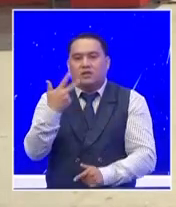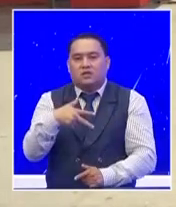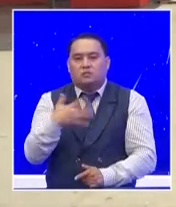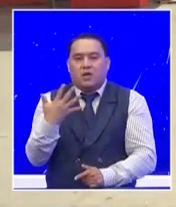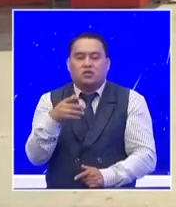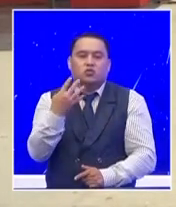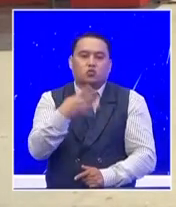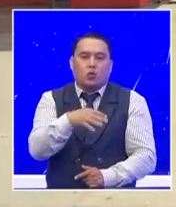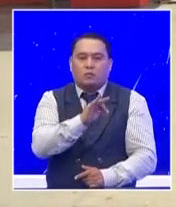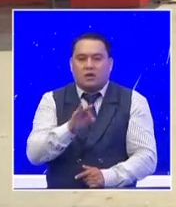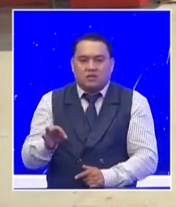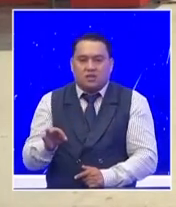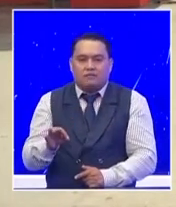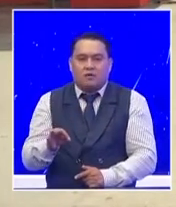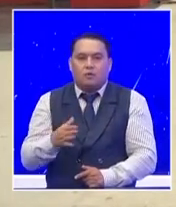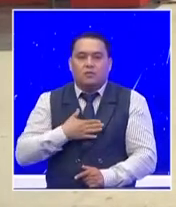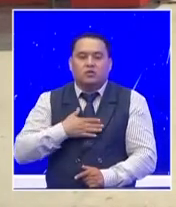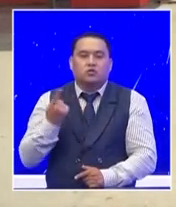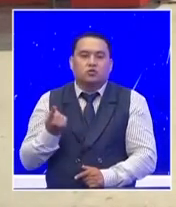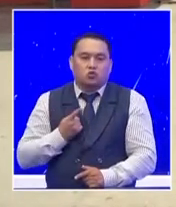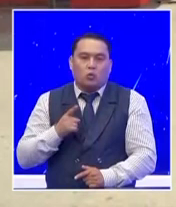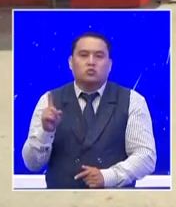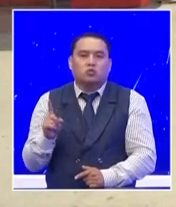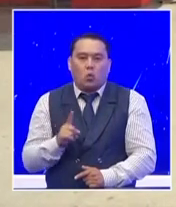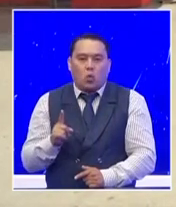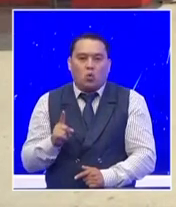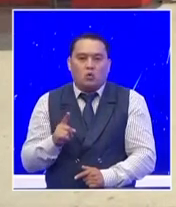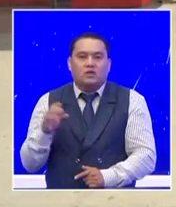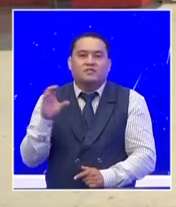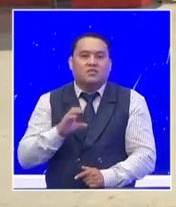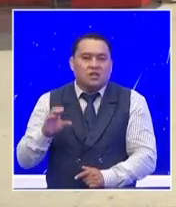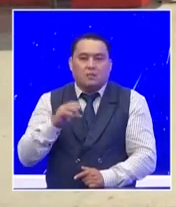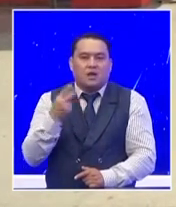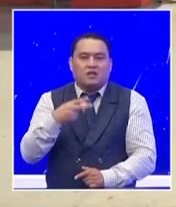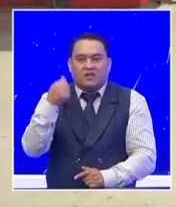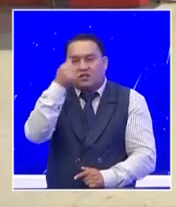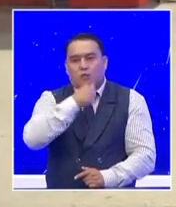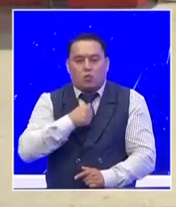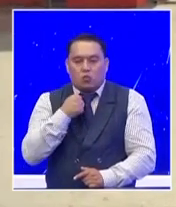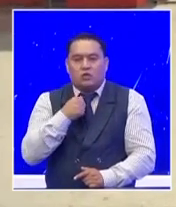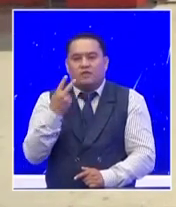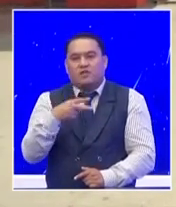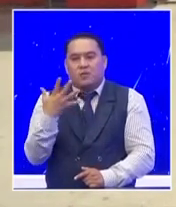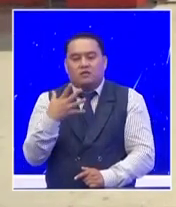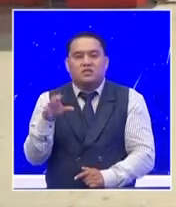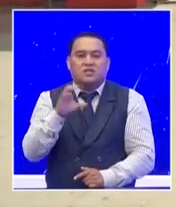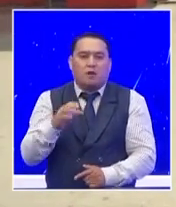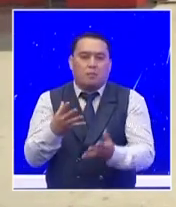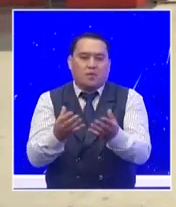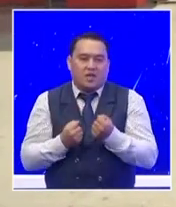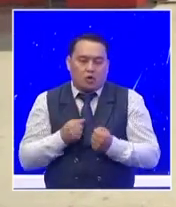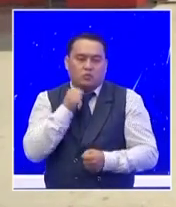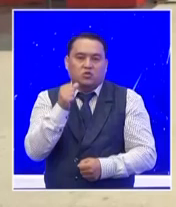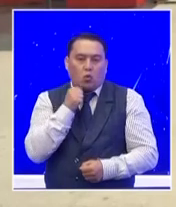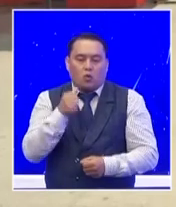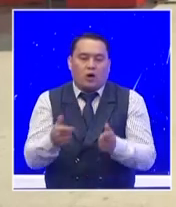35-40%. Ну, ожидаем, что к сентябрю, 20 сентябрю, 25 сентябрю в приемке свеклы уже